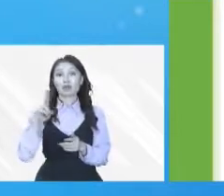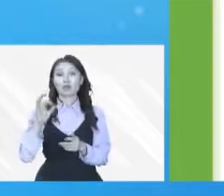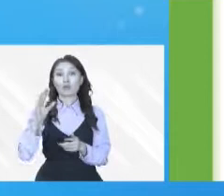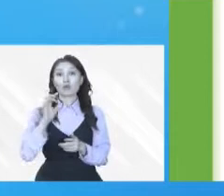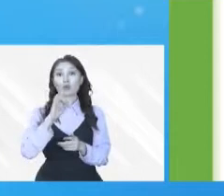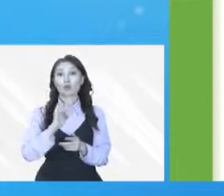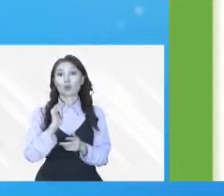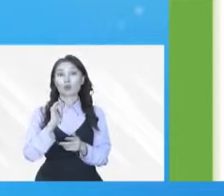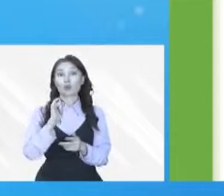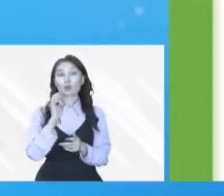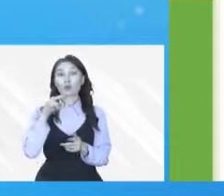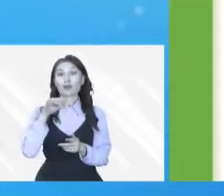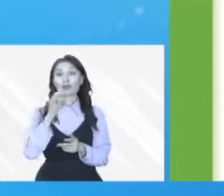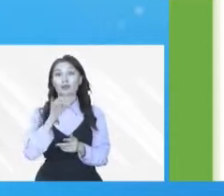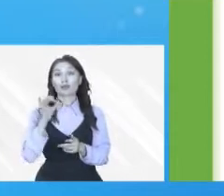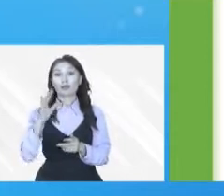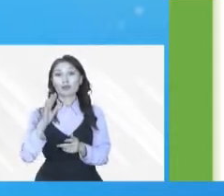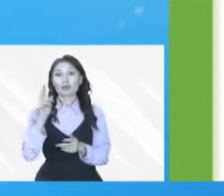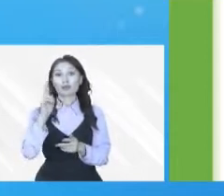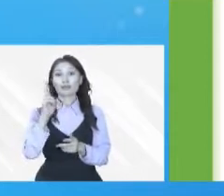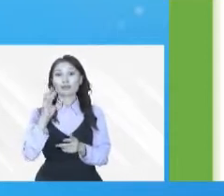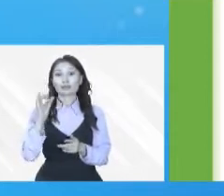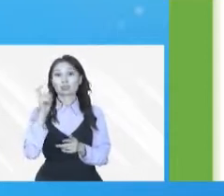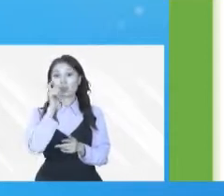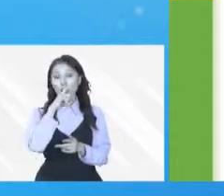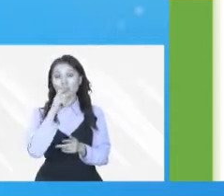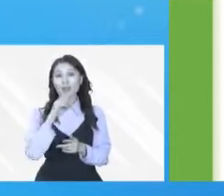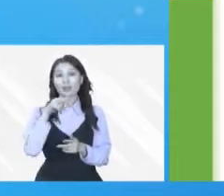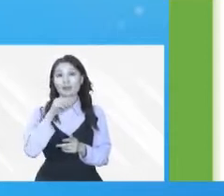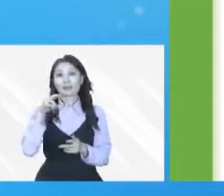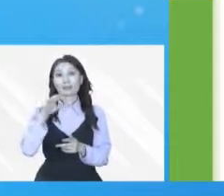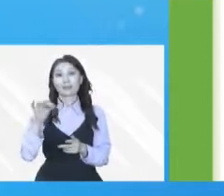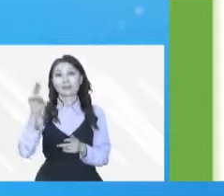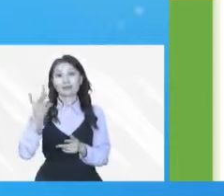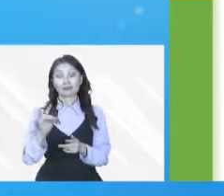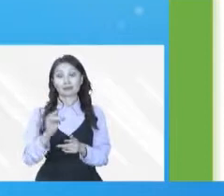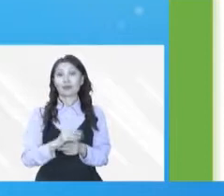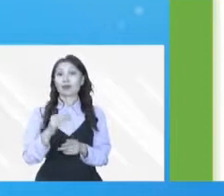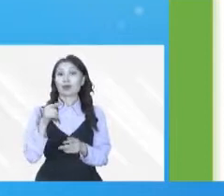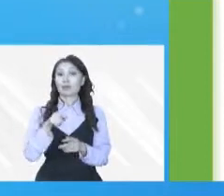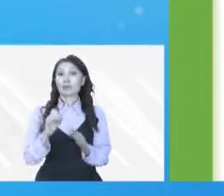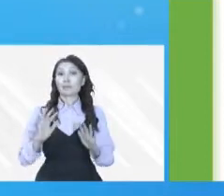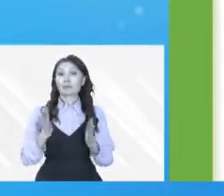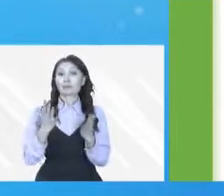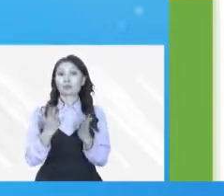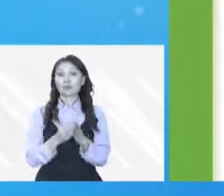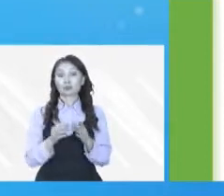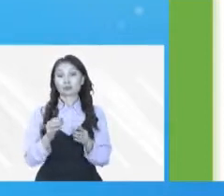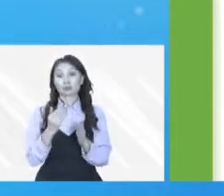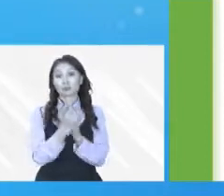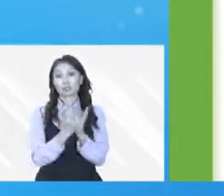нуклеиновых кислот, углеводов и липидов. В интерфазе происходят